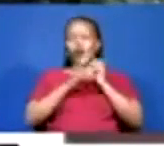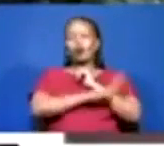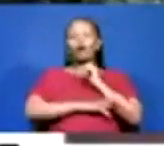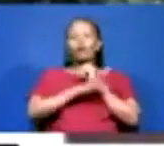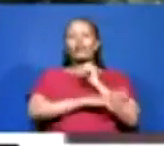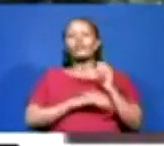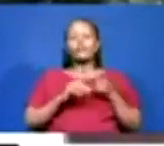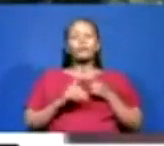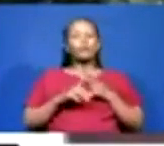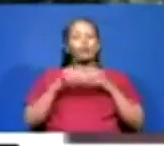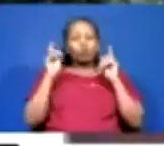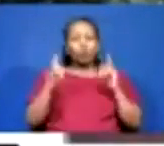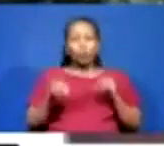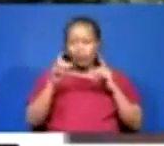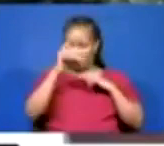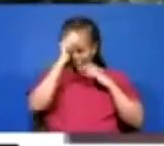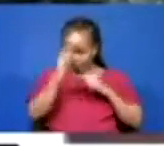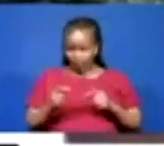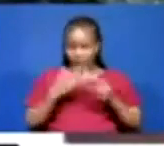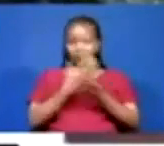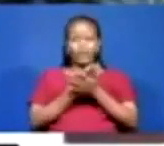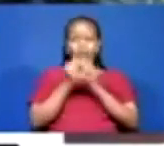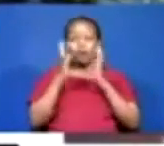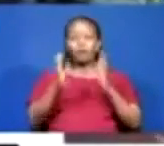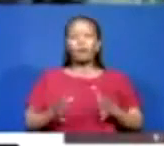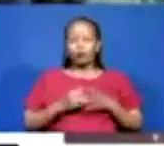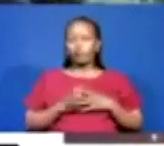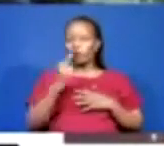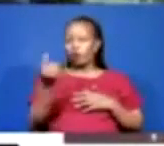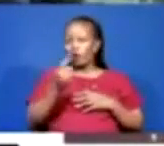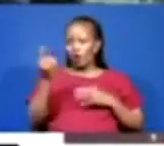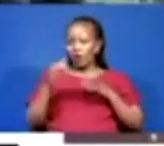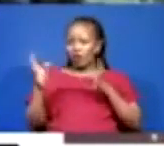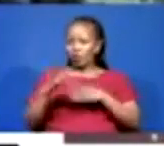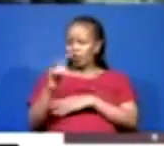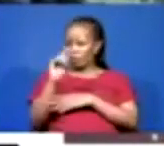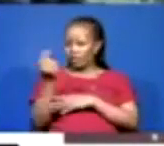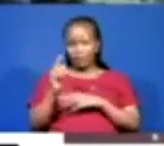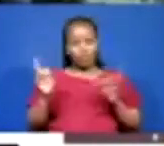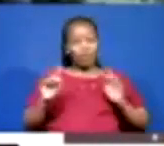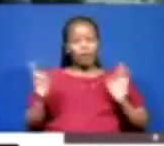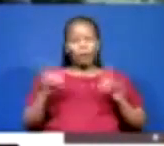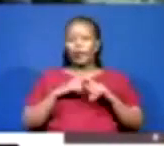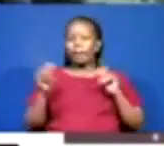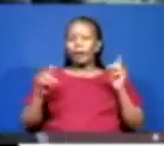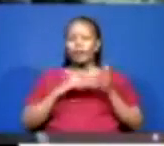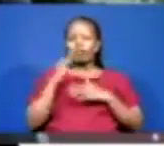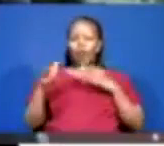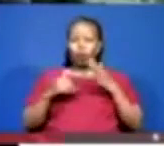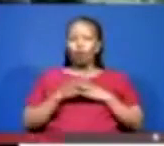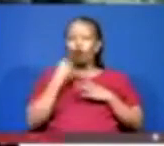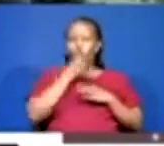wakubwa wote, si wa jeshi ile Kenya peke yake, wale wote ambao watakuwa katika jeshi la Afrika